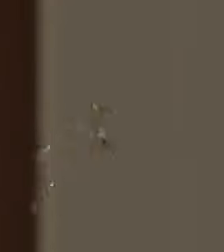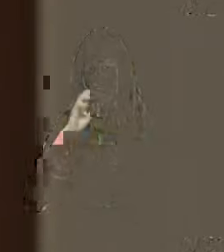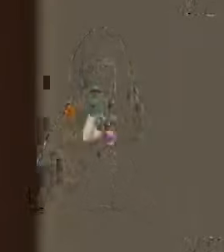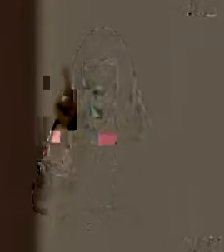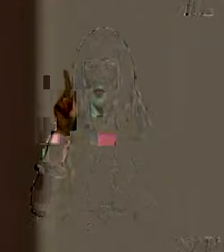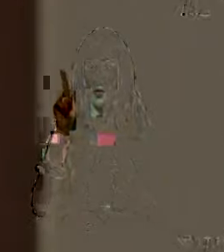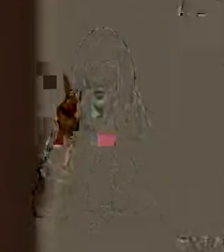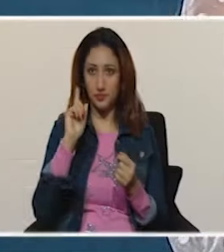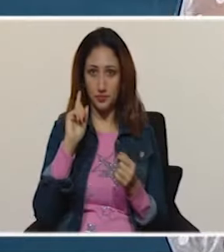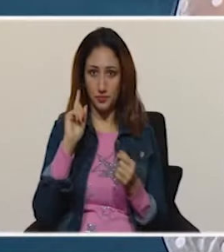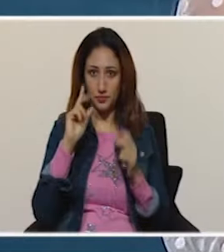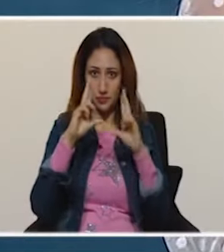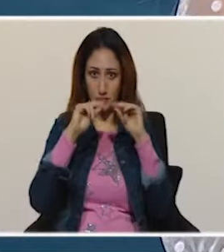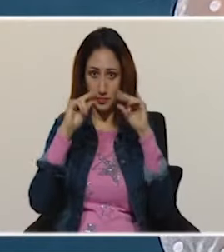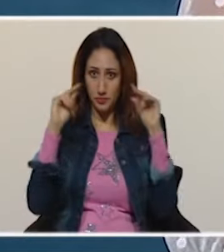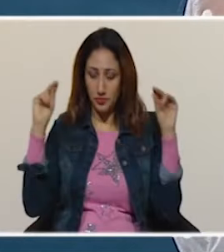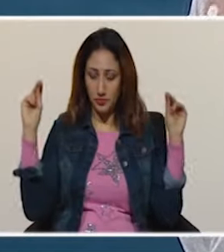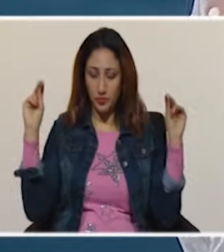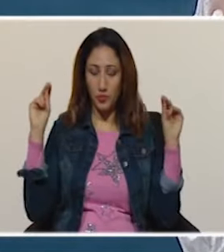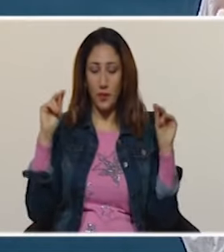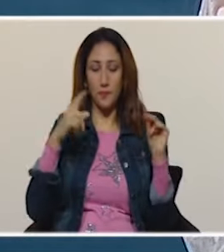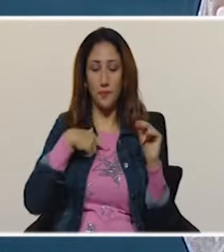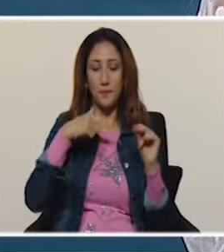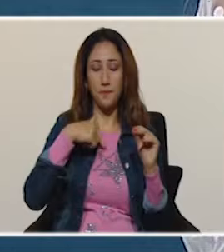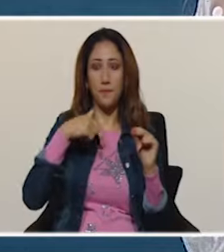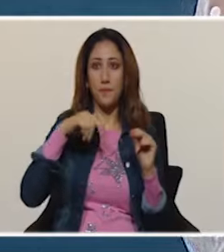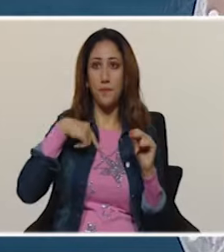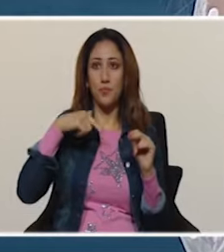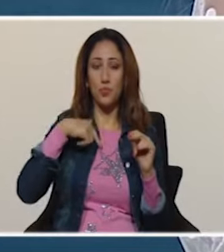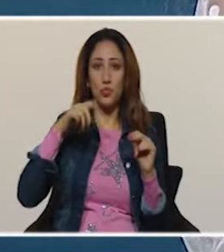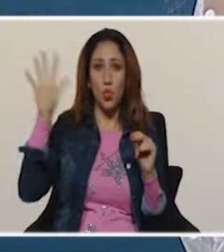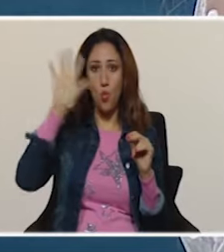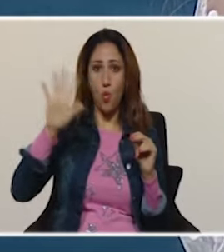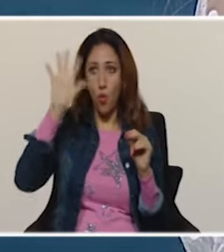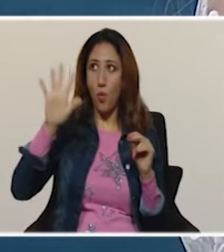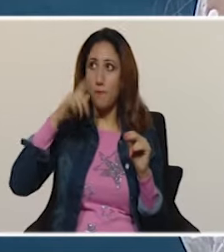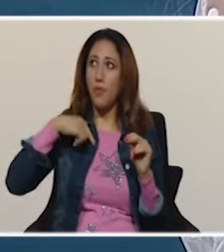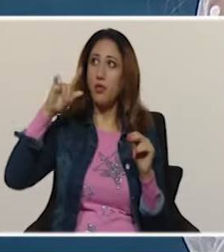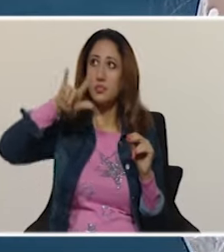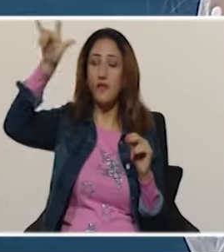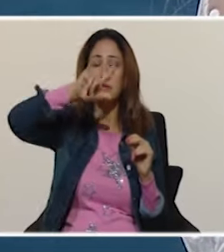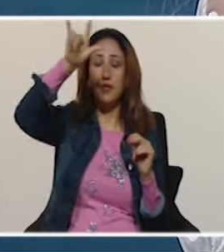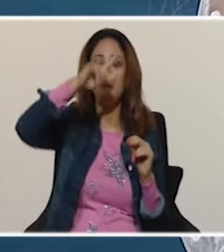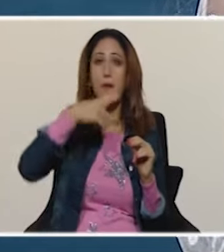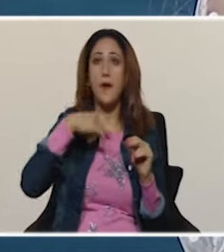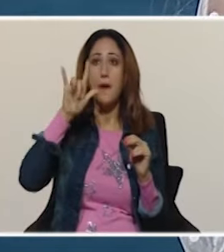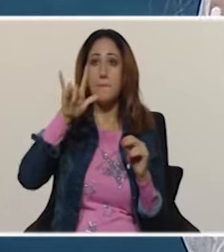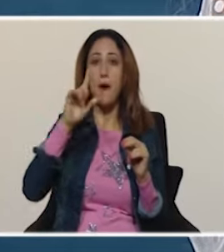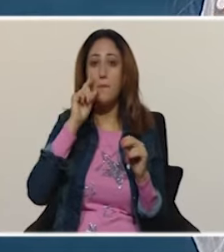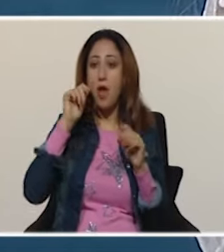من لبنان، درست وتربيت وعشت بلندن وسافرت على كل اوروبا، ولكن انا بحب الراجل، بحب وجود